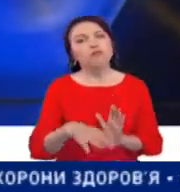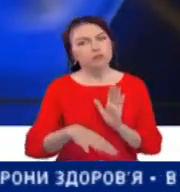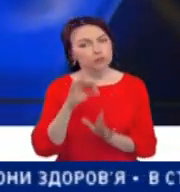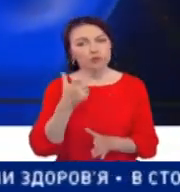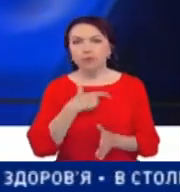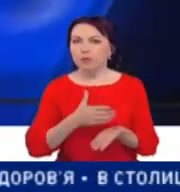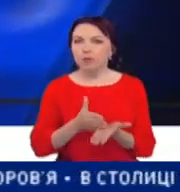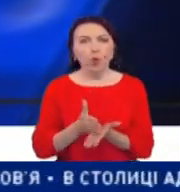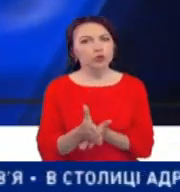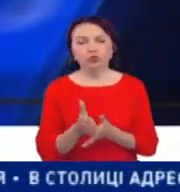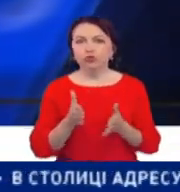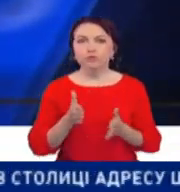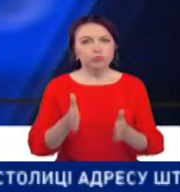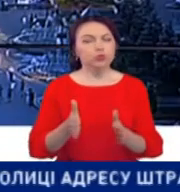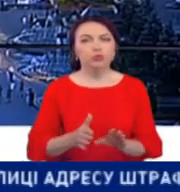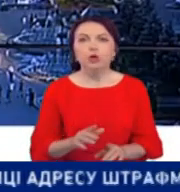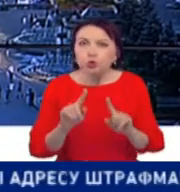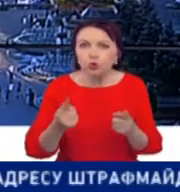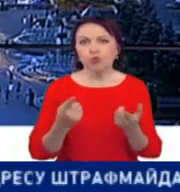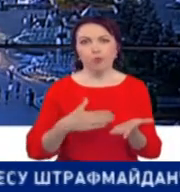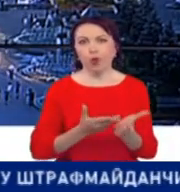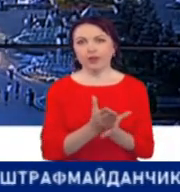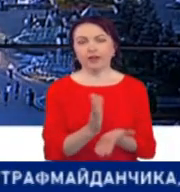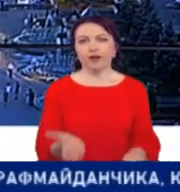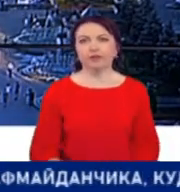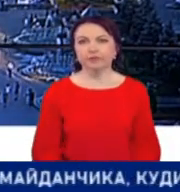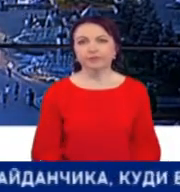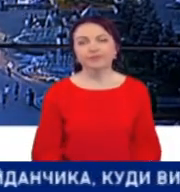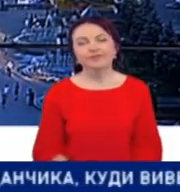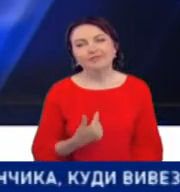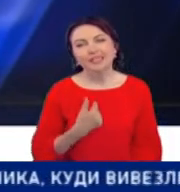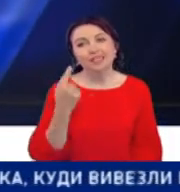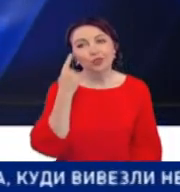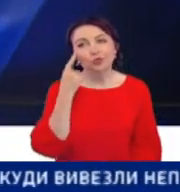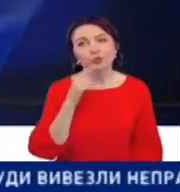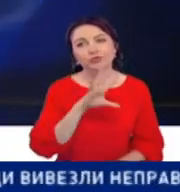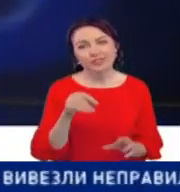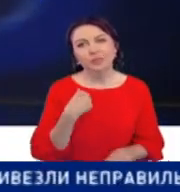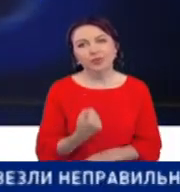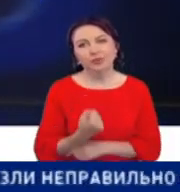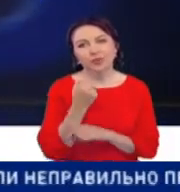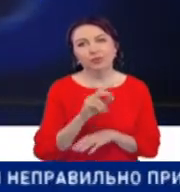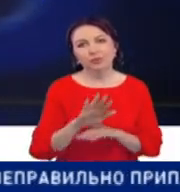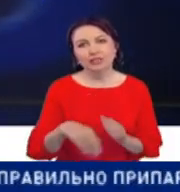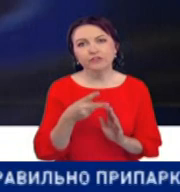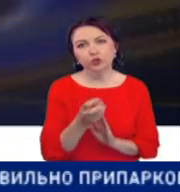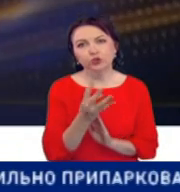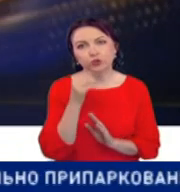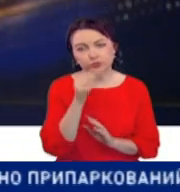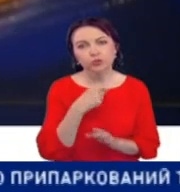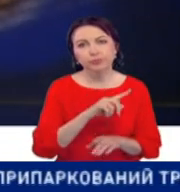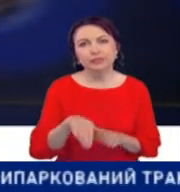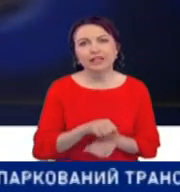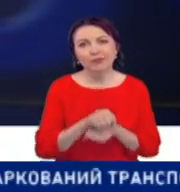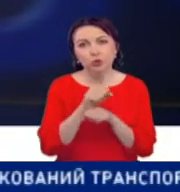себе політичну складову. От чому політики? Я думаю, що всі мене підтримують. Після 14 року, після Революції